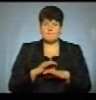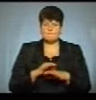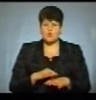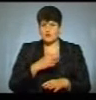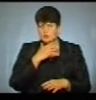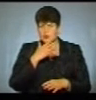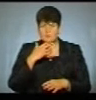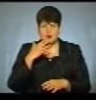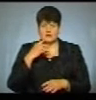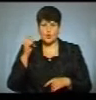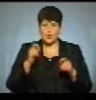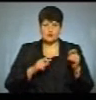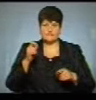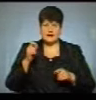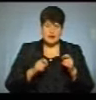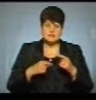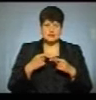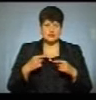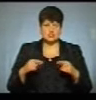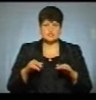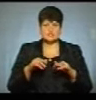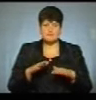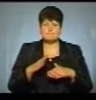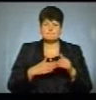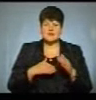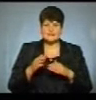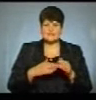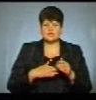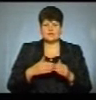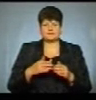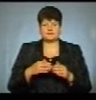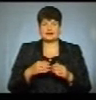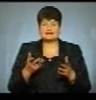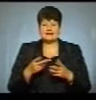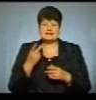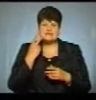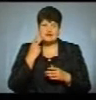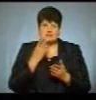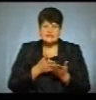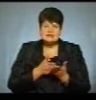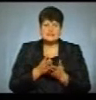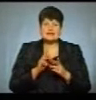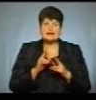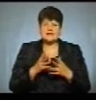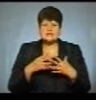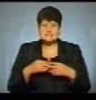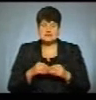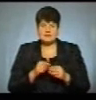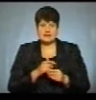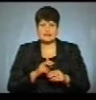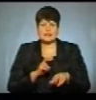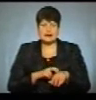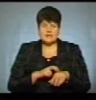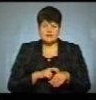багато конференцій, інших заходів, практичних, теоретичних, де завжди ми націлювали як сімейну медицину, сімейних